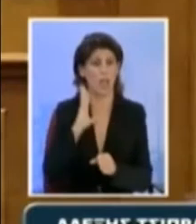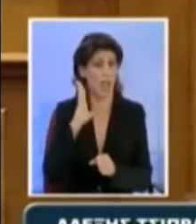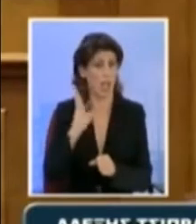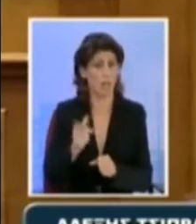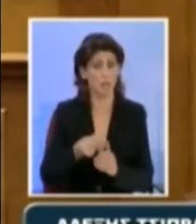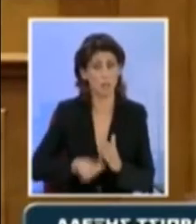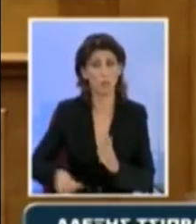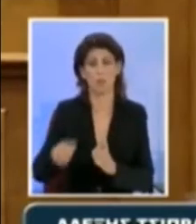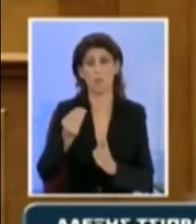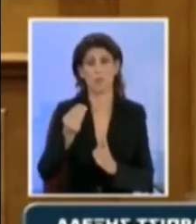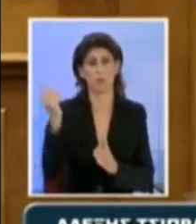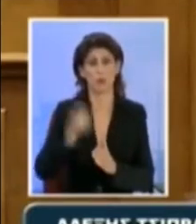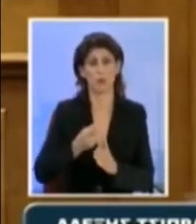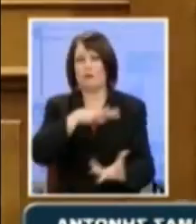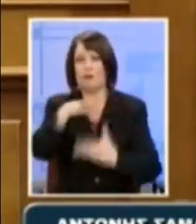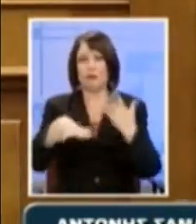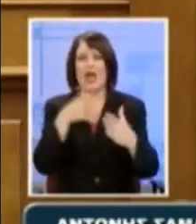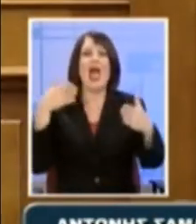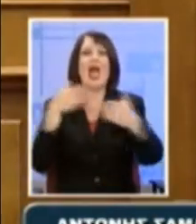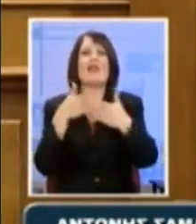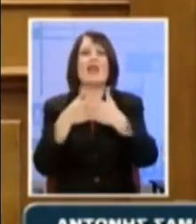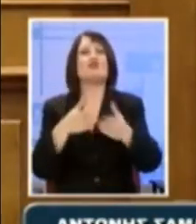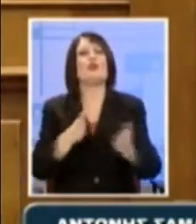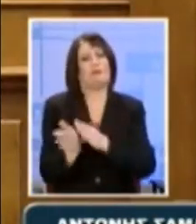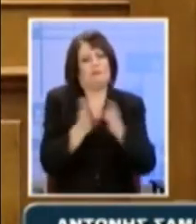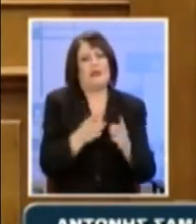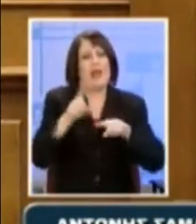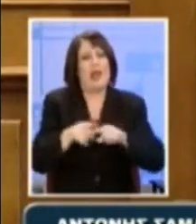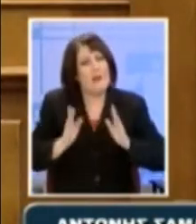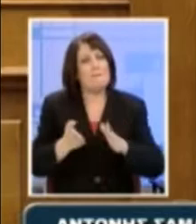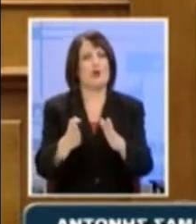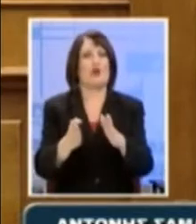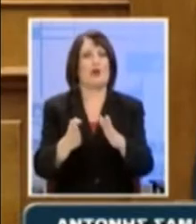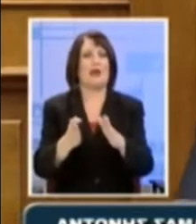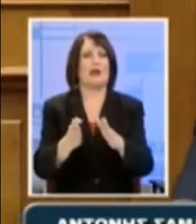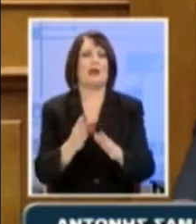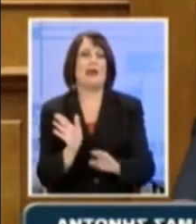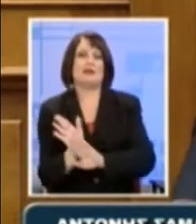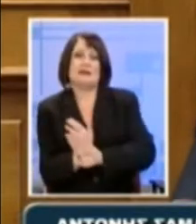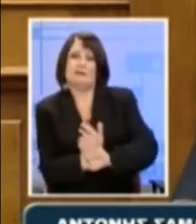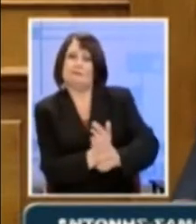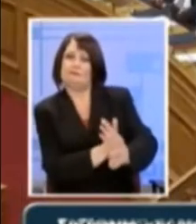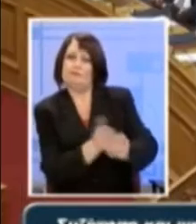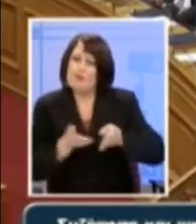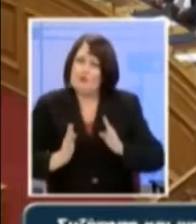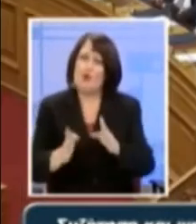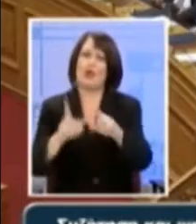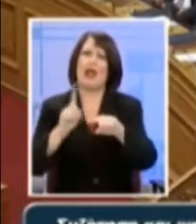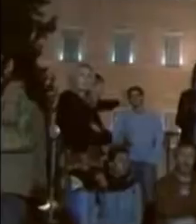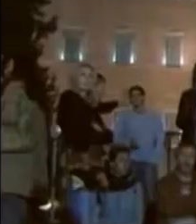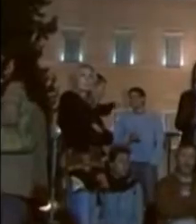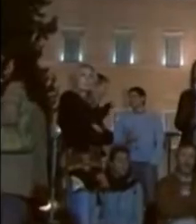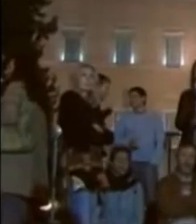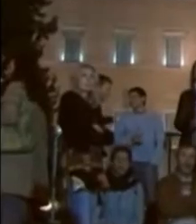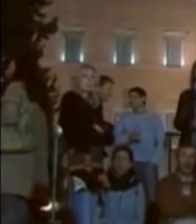parlamentin e koalicionit të kryeministrit, Antonis Samaras, përjashtoi deputeten Zakri nga partia pasi kishte votuar prorrëzimit të